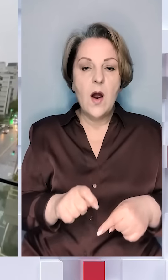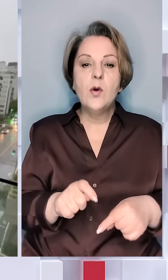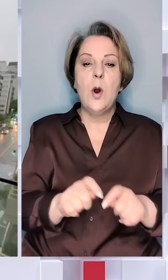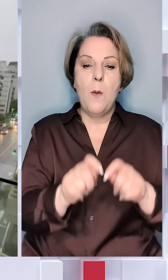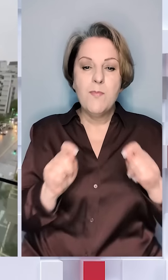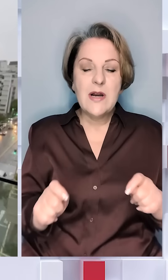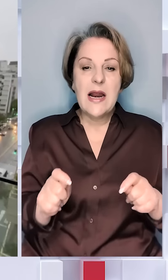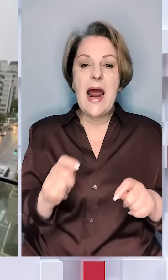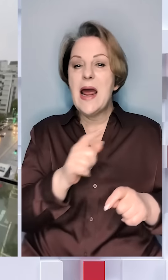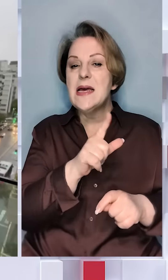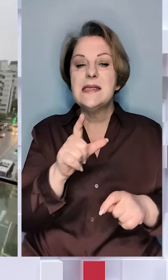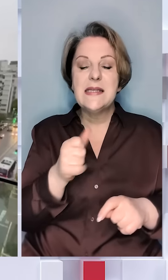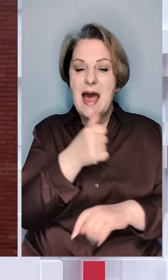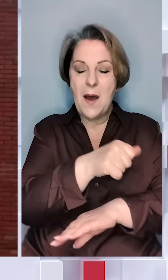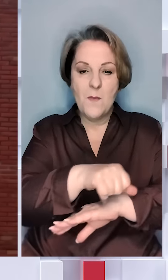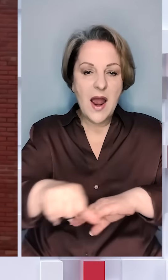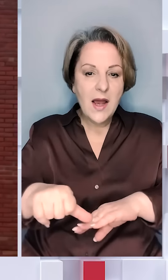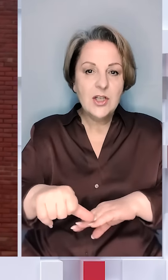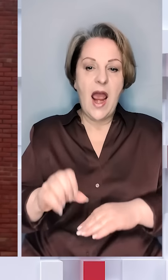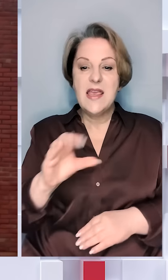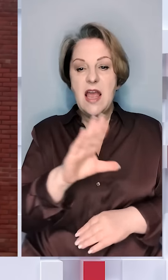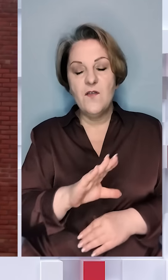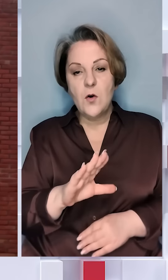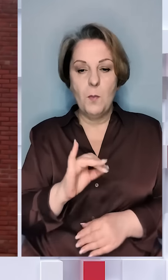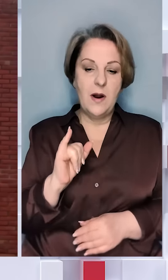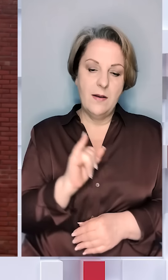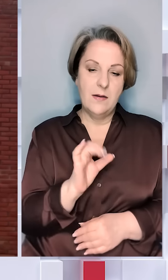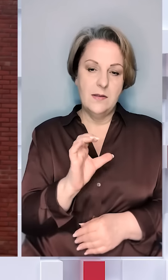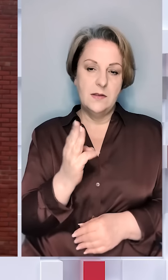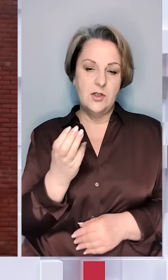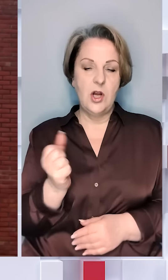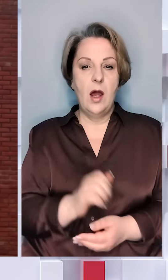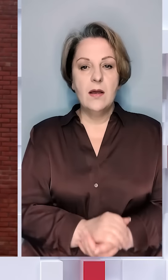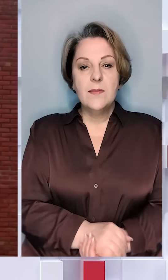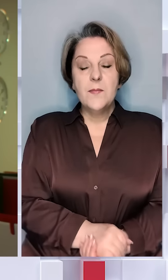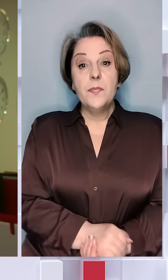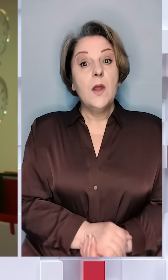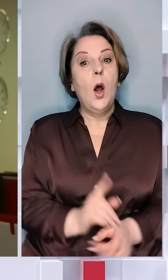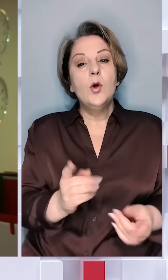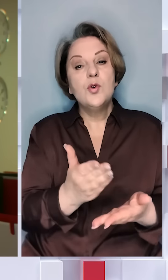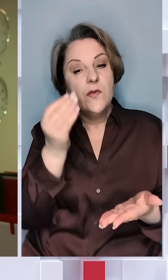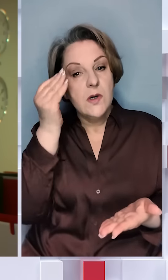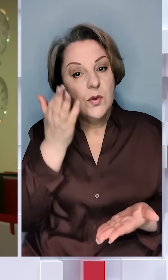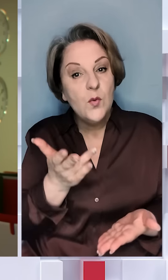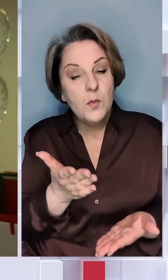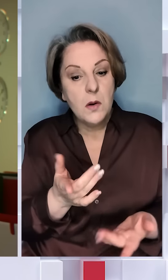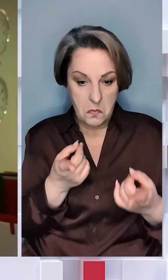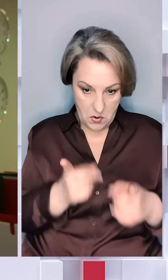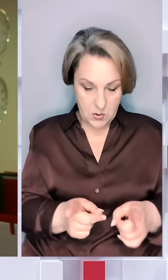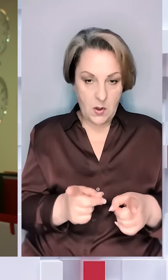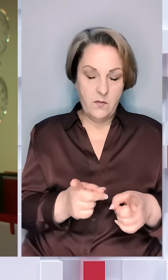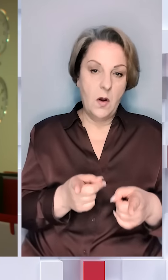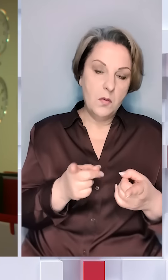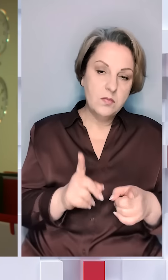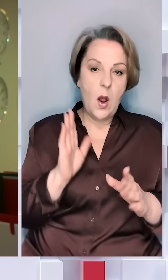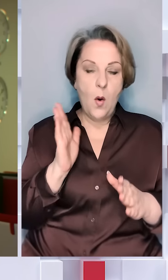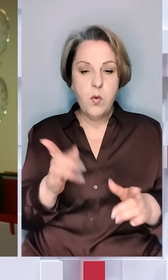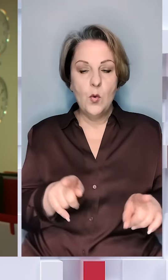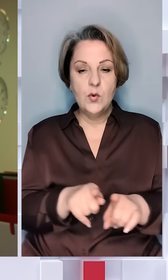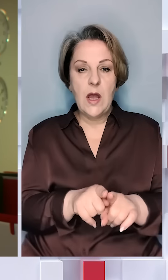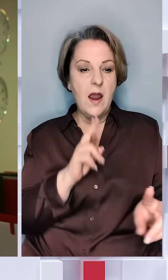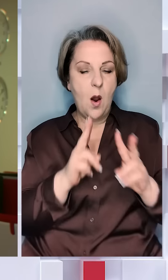порушеною за межами Європи і США. Катерина Федорченко, ТСН, 1+1. Ну а що ви думаєте, чи дієвим буде такий позов